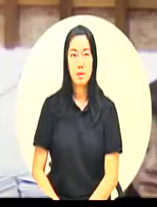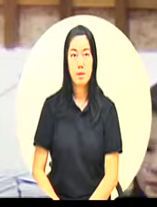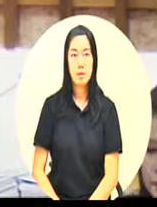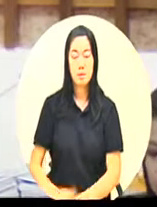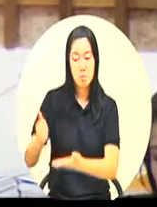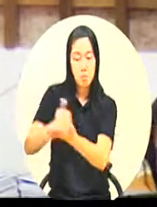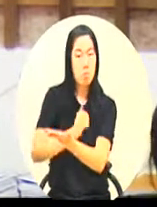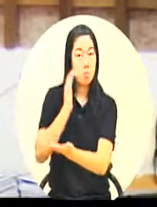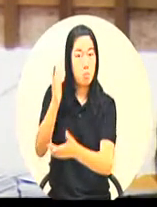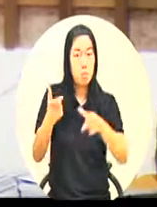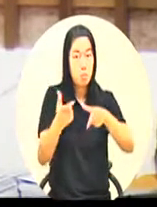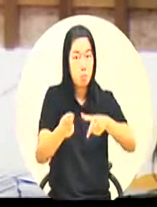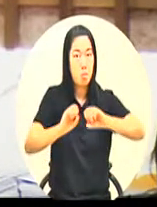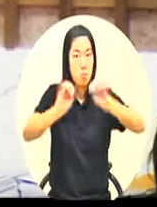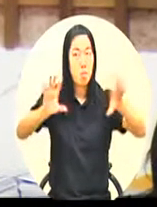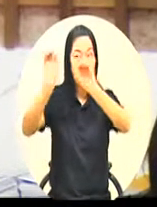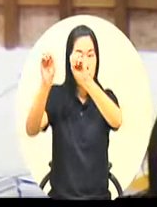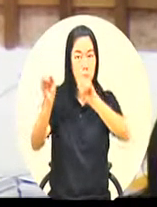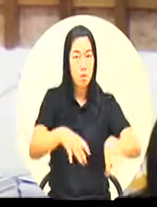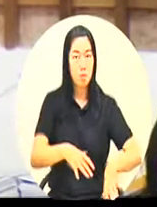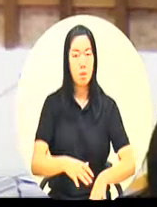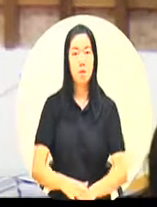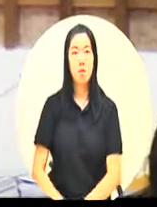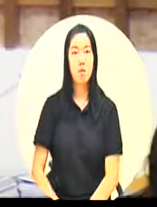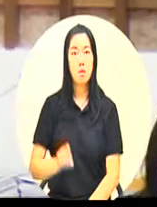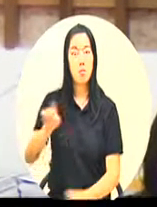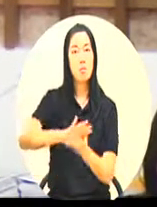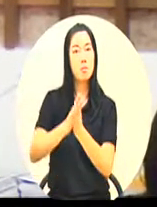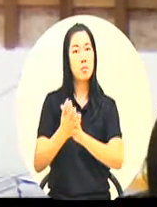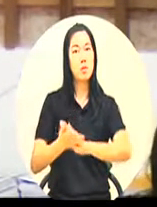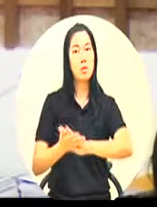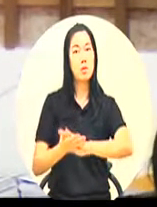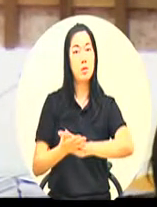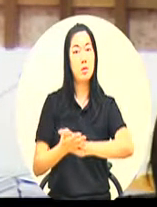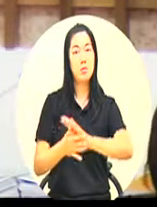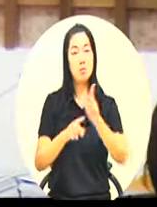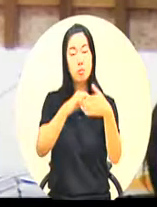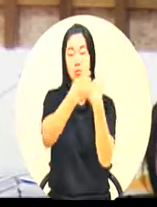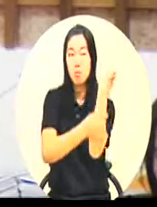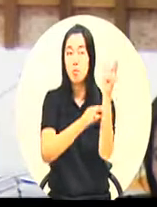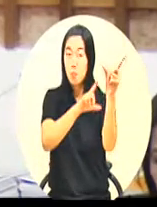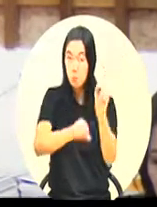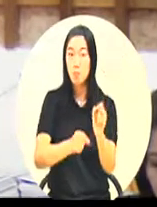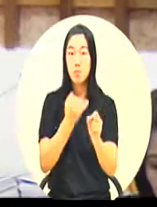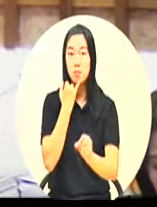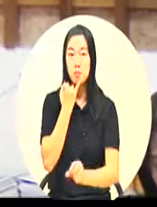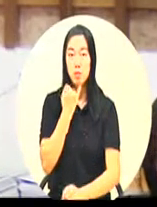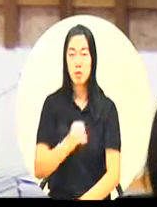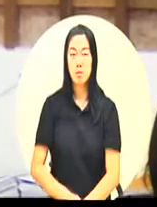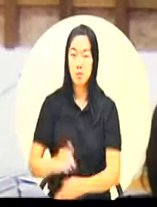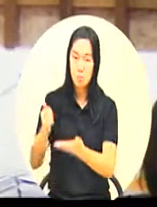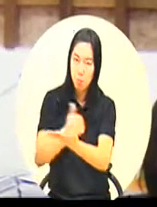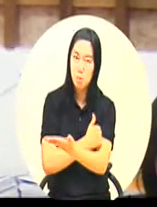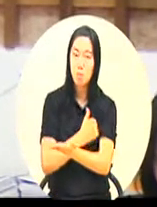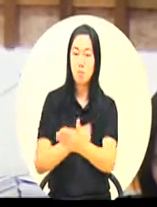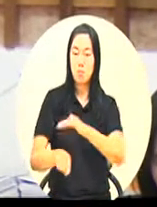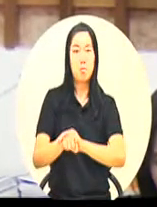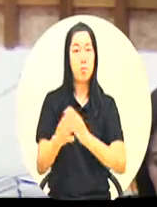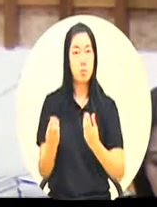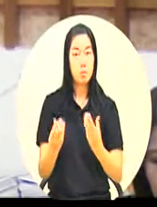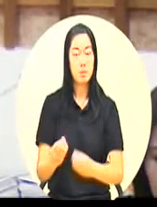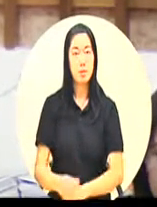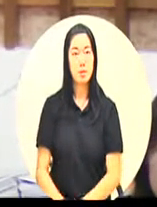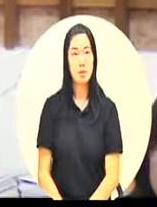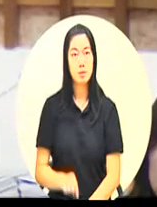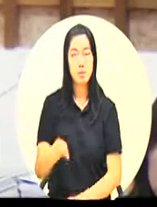输入的公告一旦撤销，他就变合法化了，就是这五个县到台湾来就变合法。那现